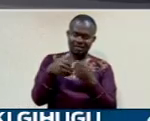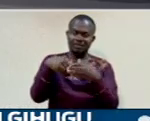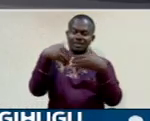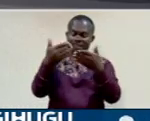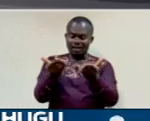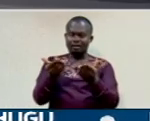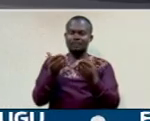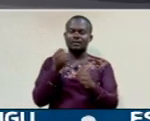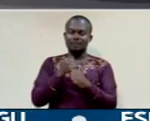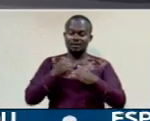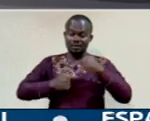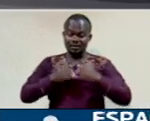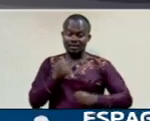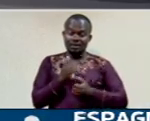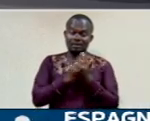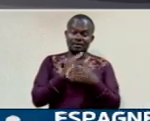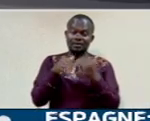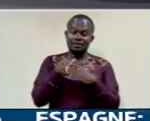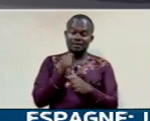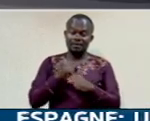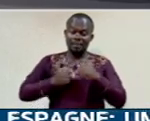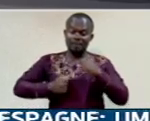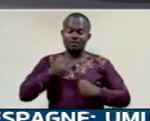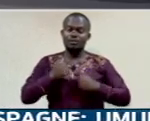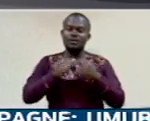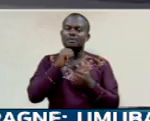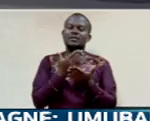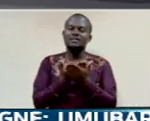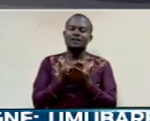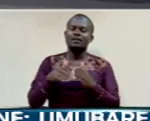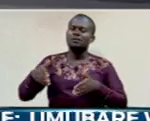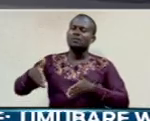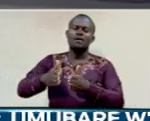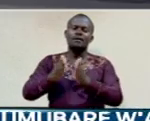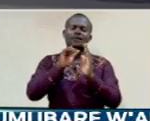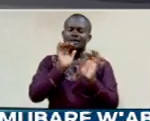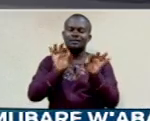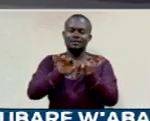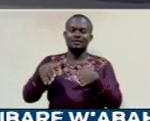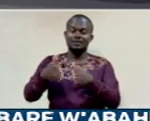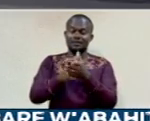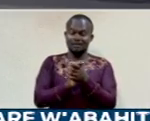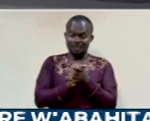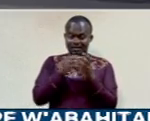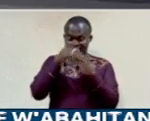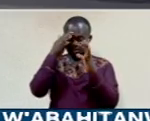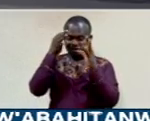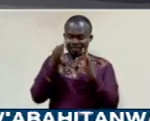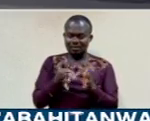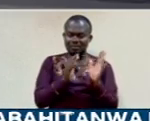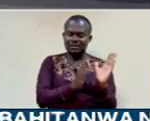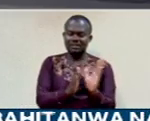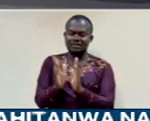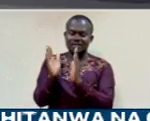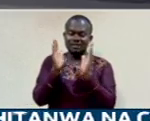abari gukora siporo bayitwereka arabavuze ngo agiye gukora siporo siporo ntishaka umuhanda ntago ari ngombwa umuhanda ni ukuvuga ngo tugeze mu ngamba muri gutegura